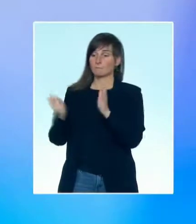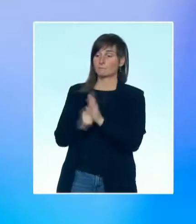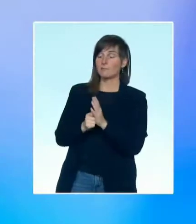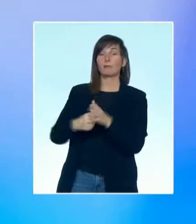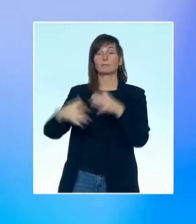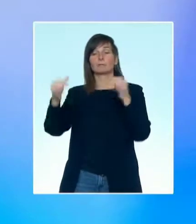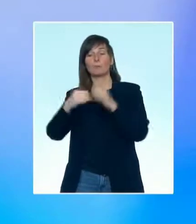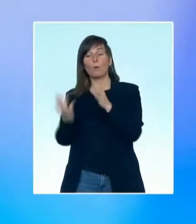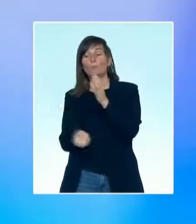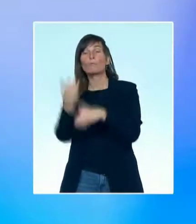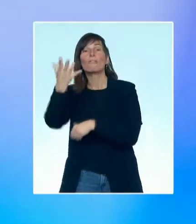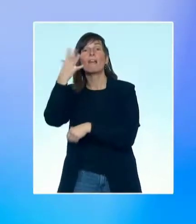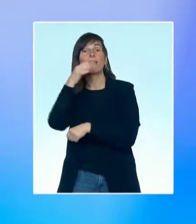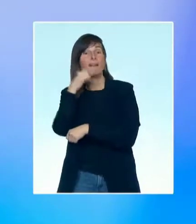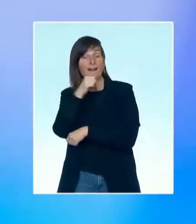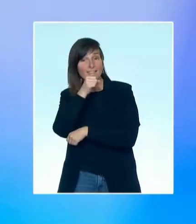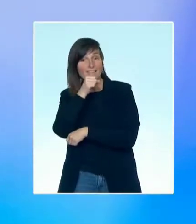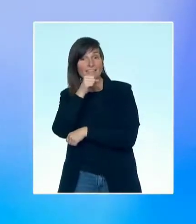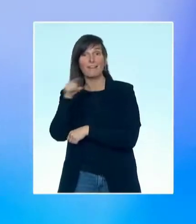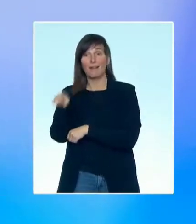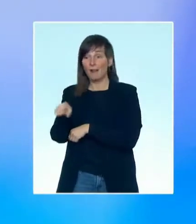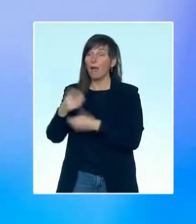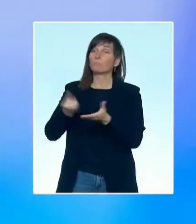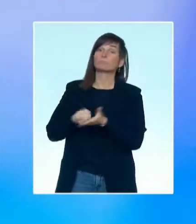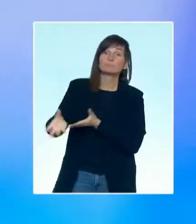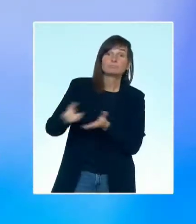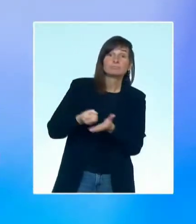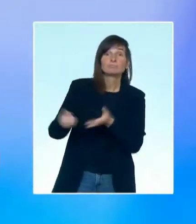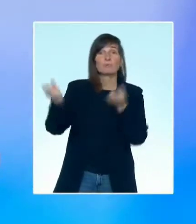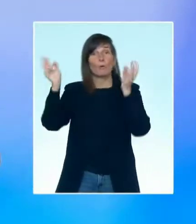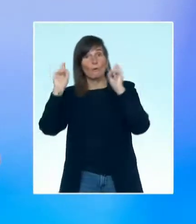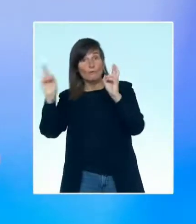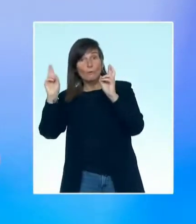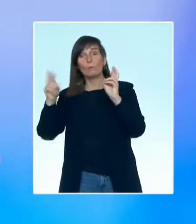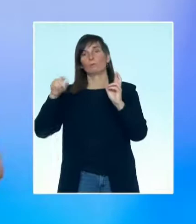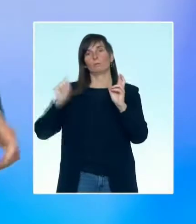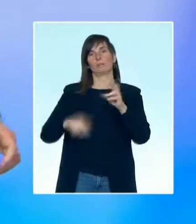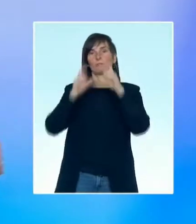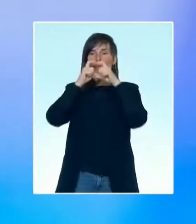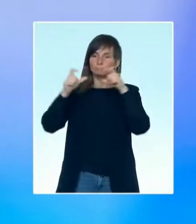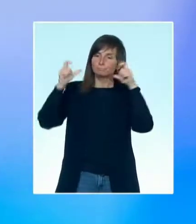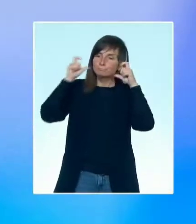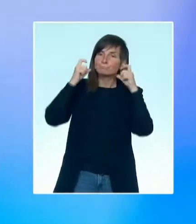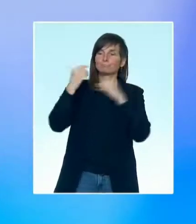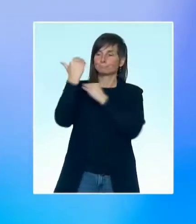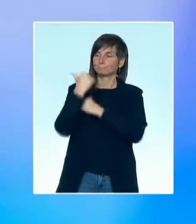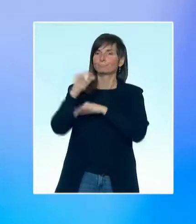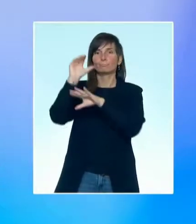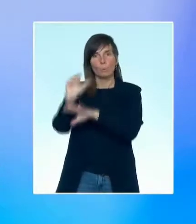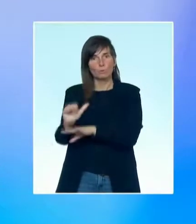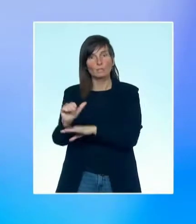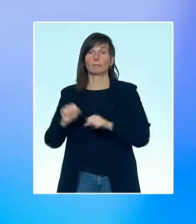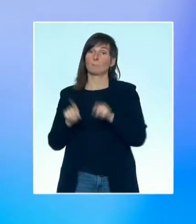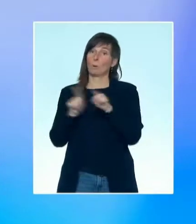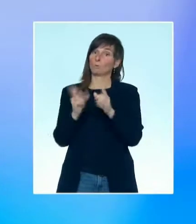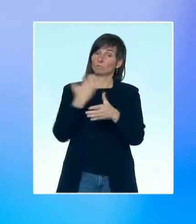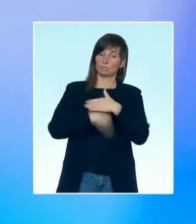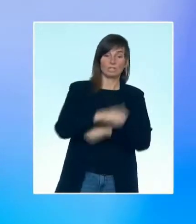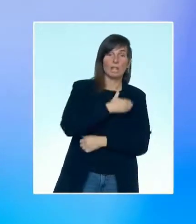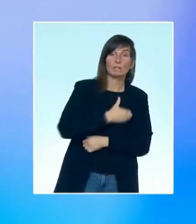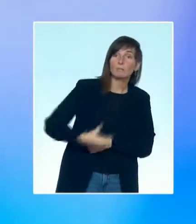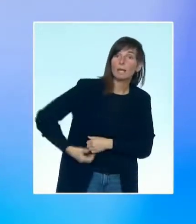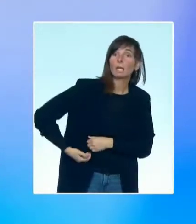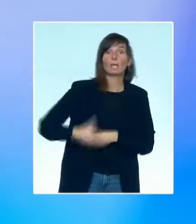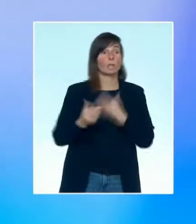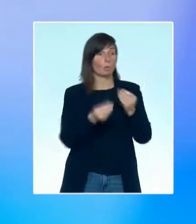d'année. Et qui devront se faire dans le respect strict des gestes barrières, mais aussi dans les équipements municipaux, comme les